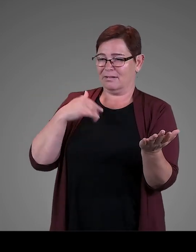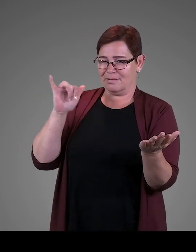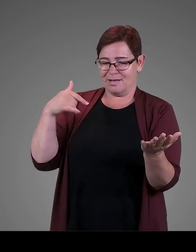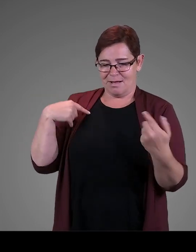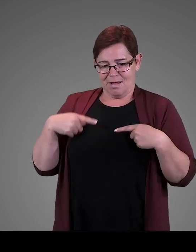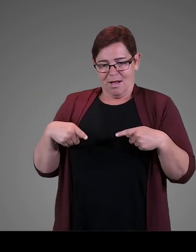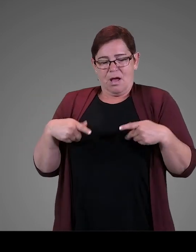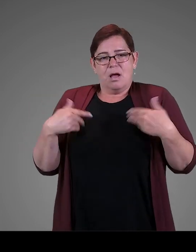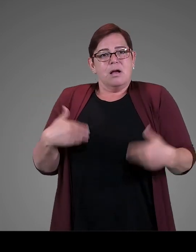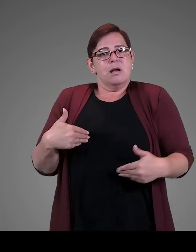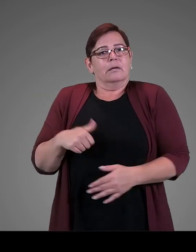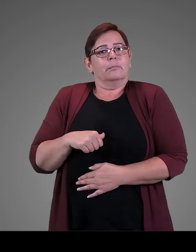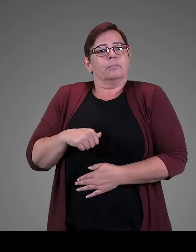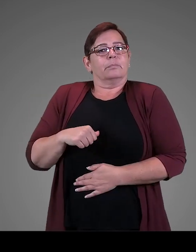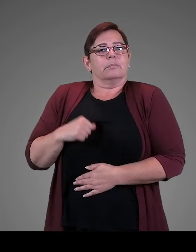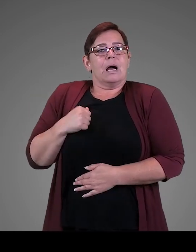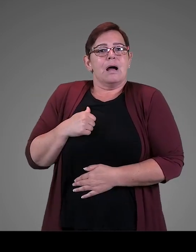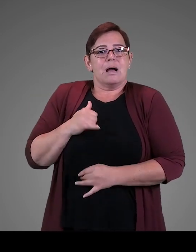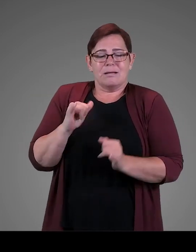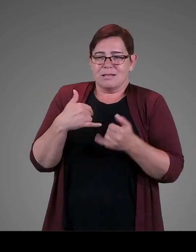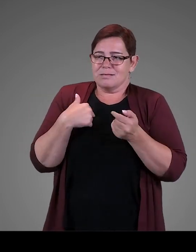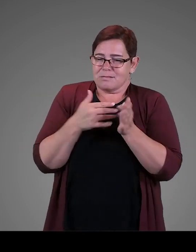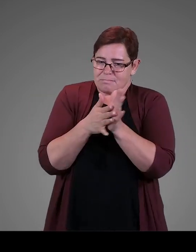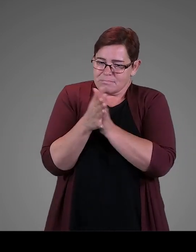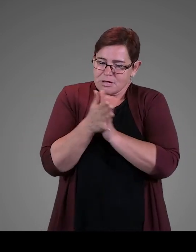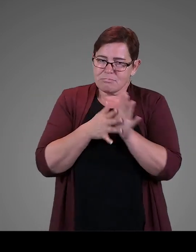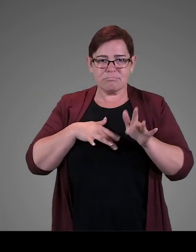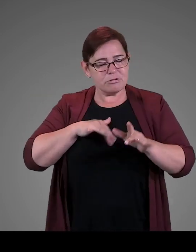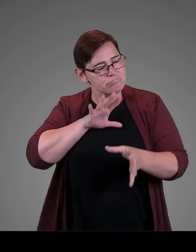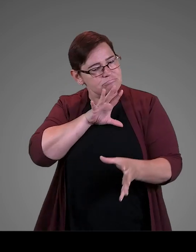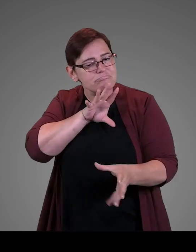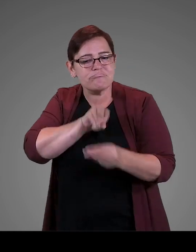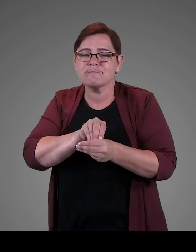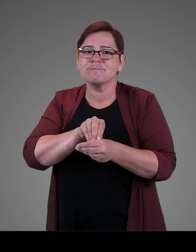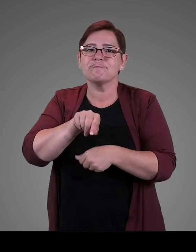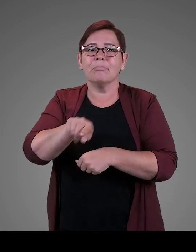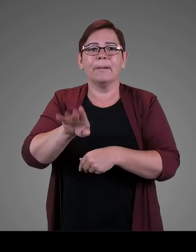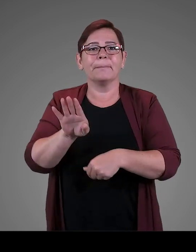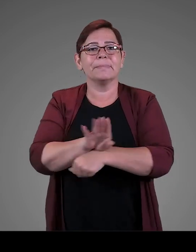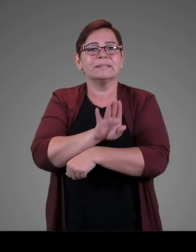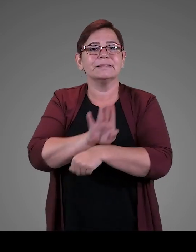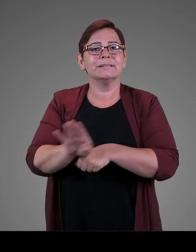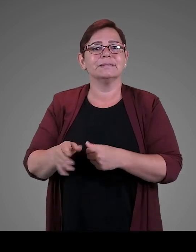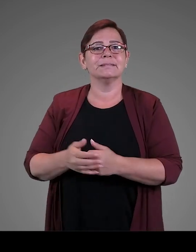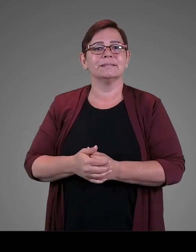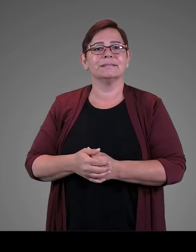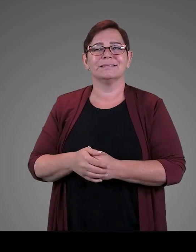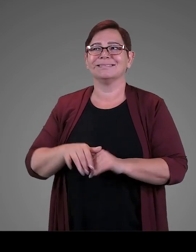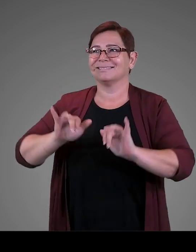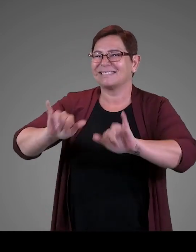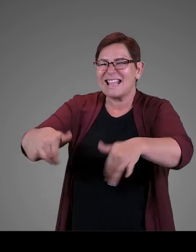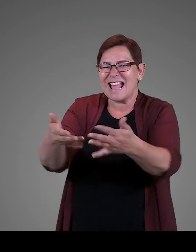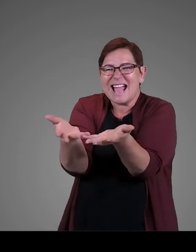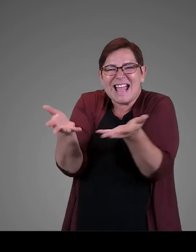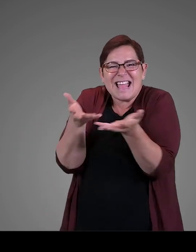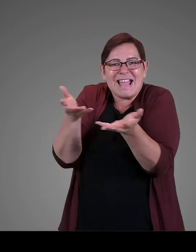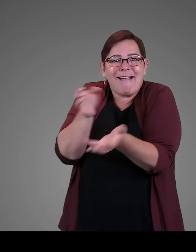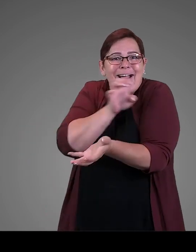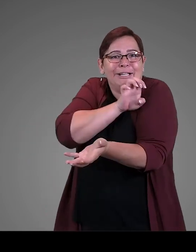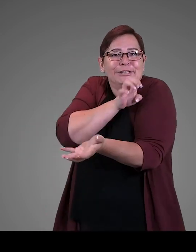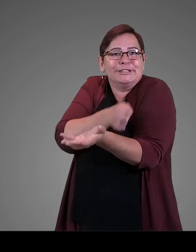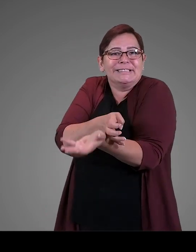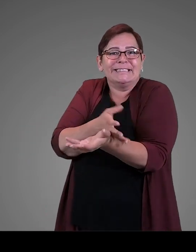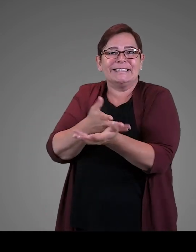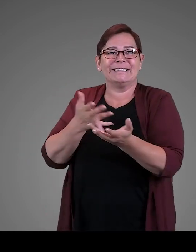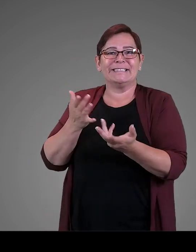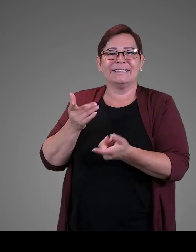qui me motive à rester dans ce milieu-là. C'est cette énergie-là, cette communion-là, cette